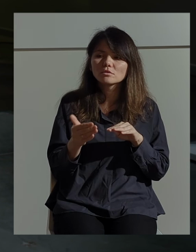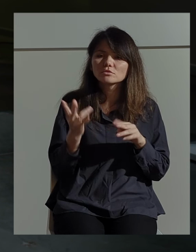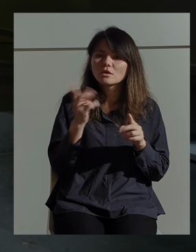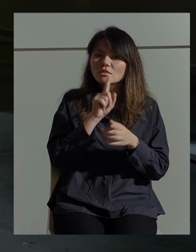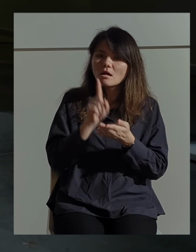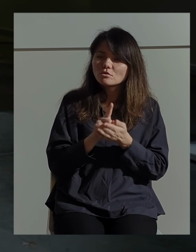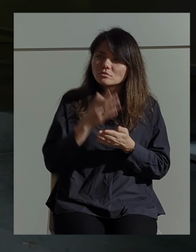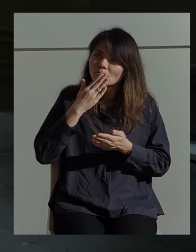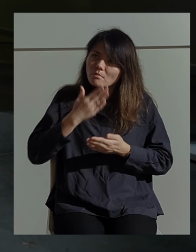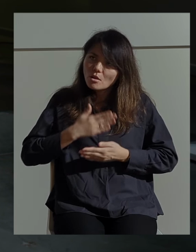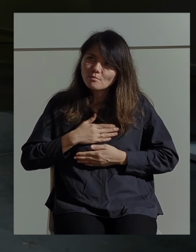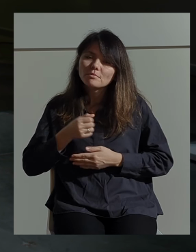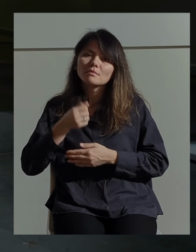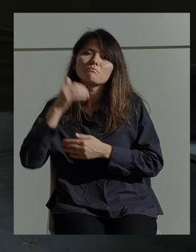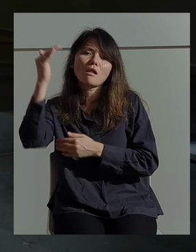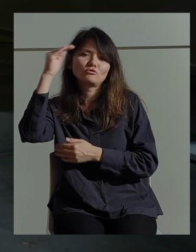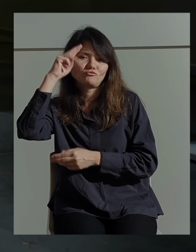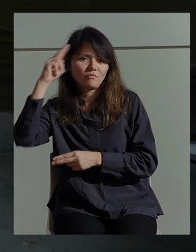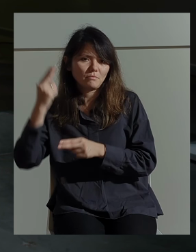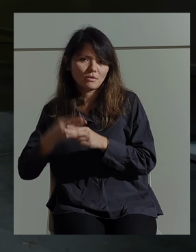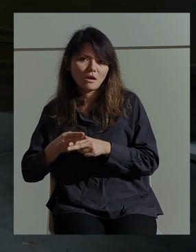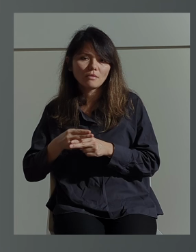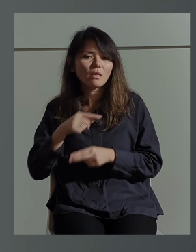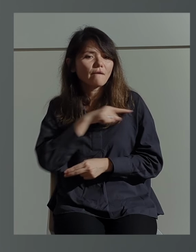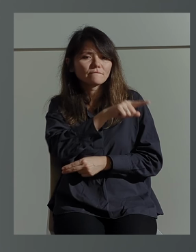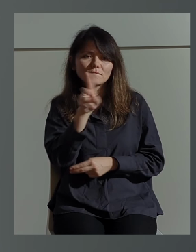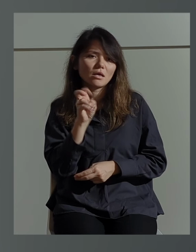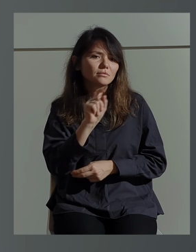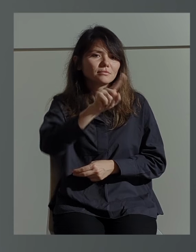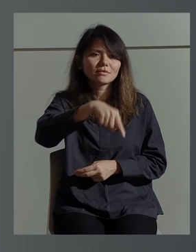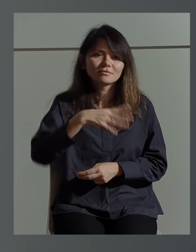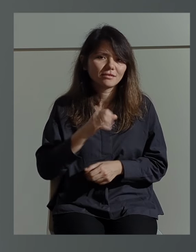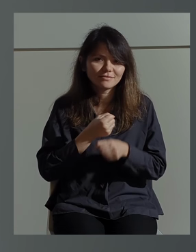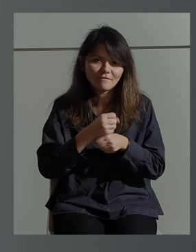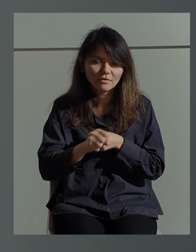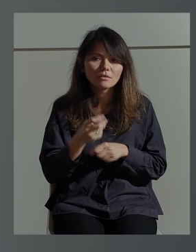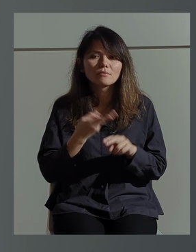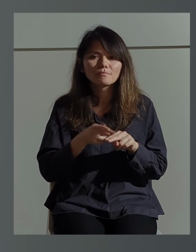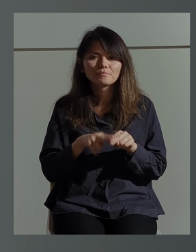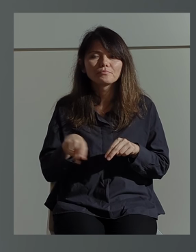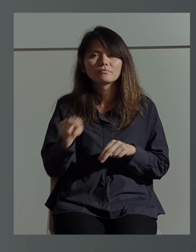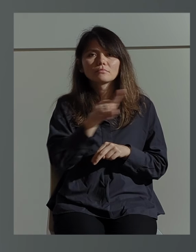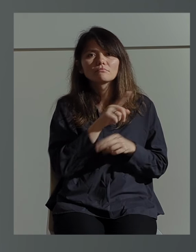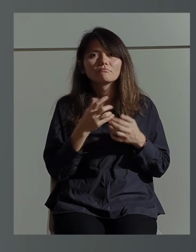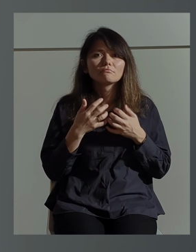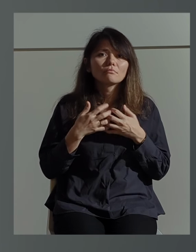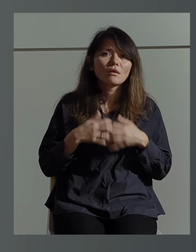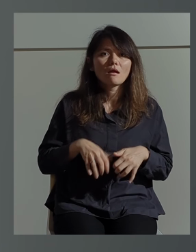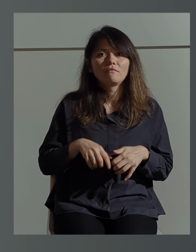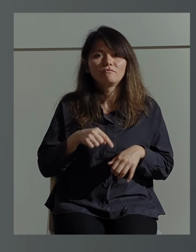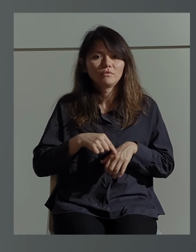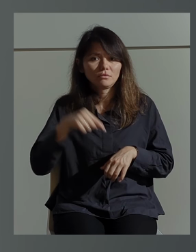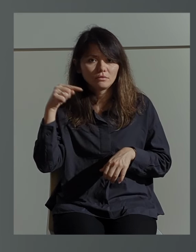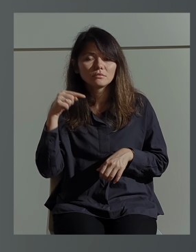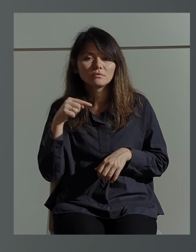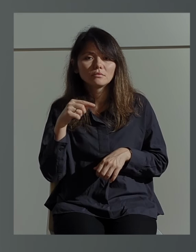брата то есть вас не будут к этому принуждать и заставлять это будет делаться аффективно То